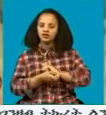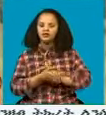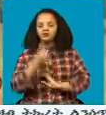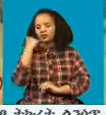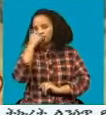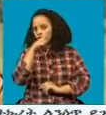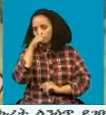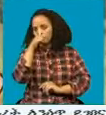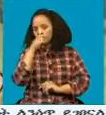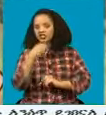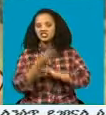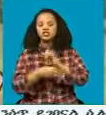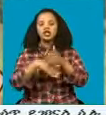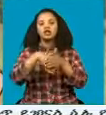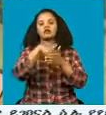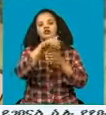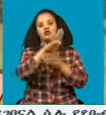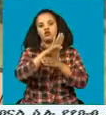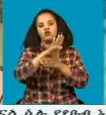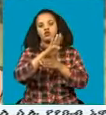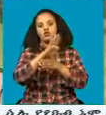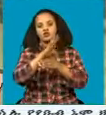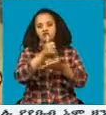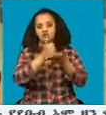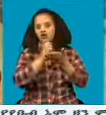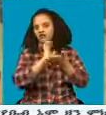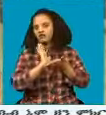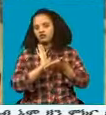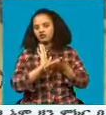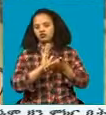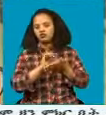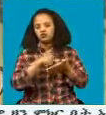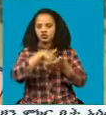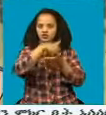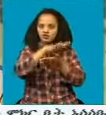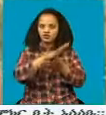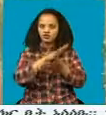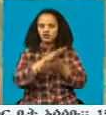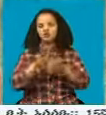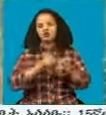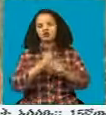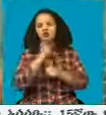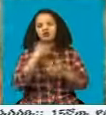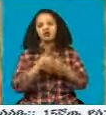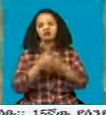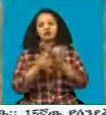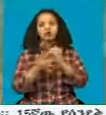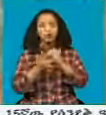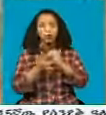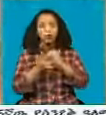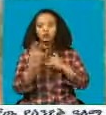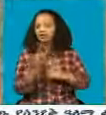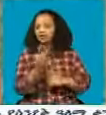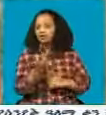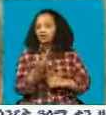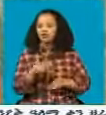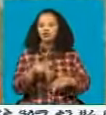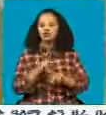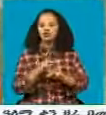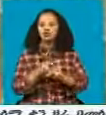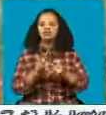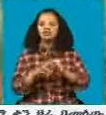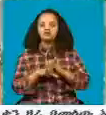ኢትዮጵያ ስንዴ ኢምፖርት ከማድረግ ወጥታ ስንዴ ኤክስፖርት የምታረግ አገር የማድረግ ስራ ነው። አዳዲስ ቴክኖሎጂዎችን በመጠቀም የግብርናውን